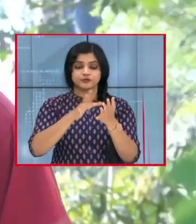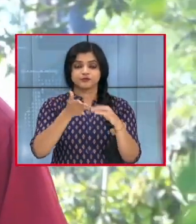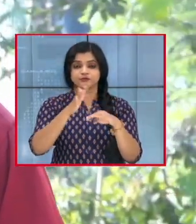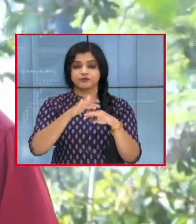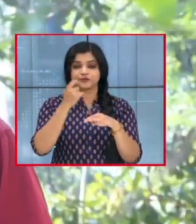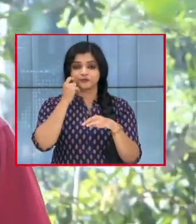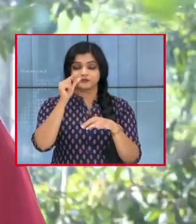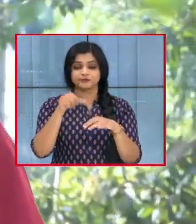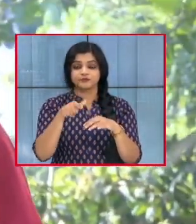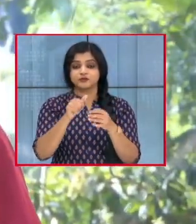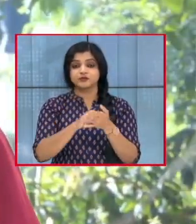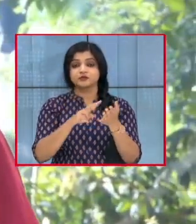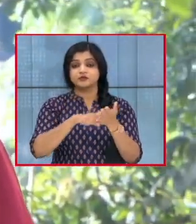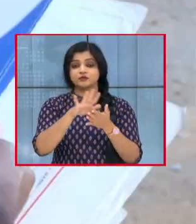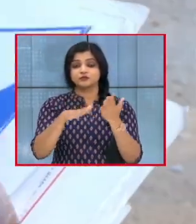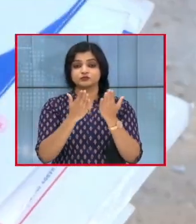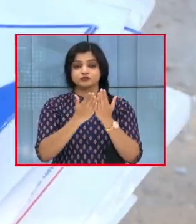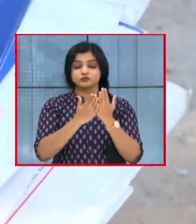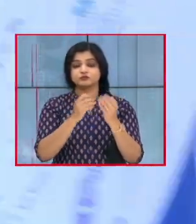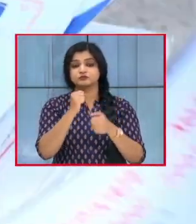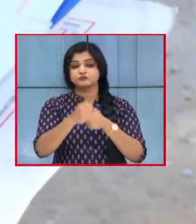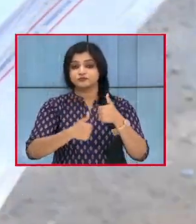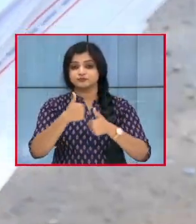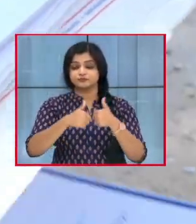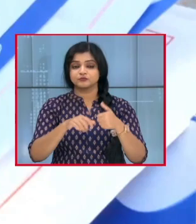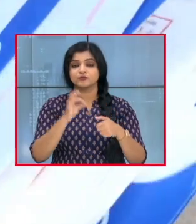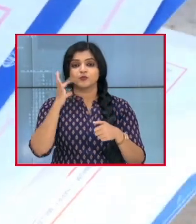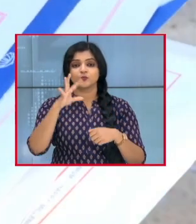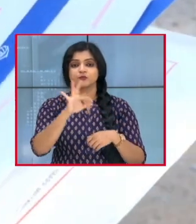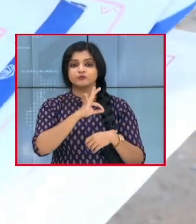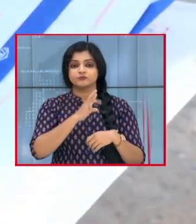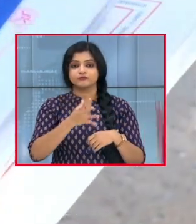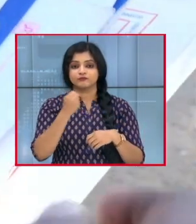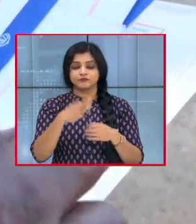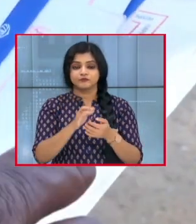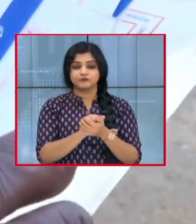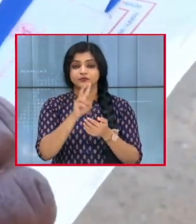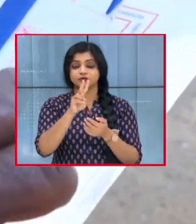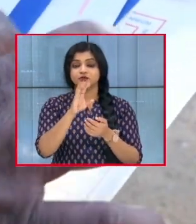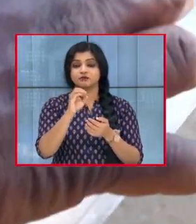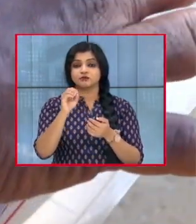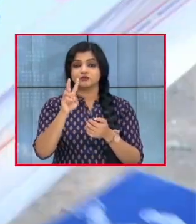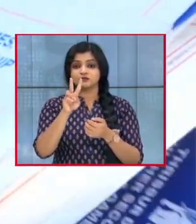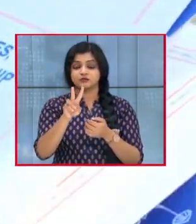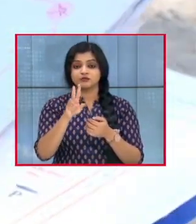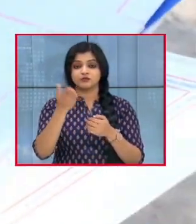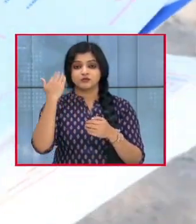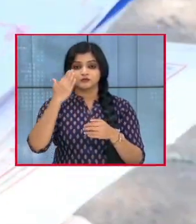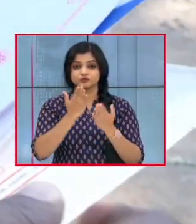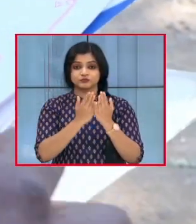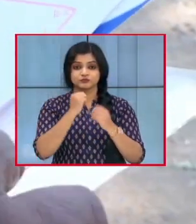വസന്തൻ ദേശീയ സ്കൂൾ ഗെയിംസിലും സ്വർണമെഡൽ ജേതാവാണ്. 2002 സംസ്ഥാന സ്കൂൾ ഗെയിംസിൽ